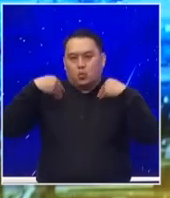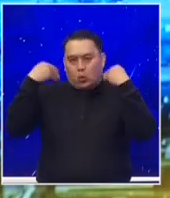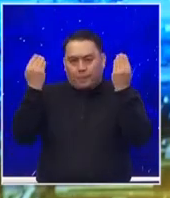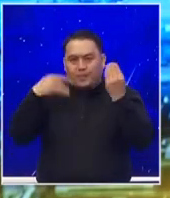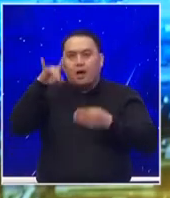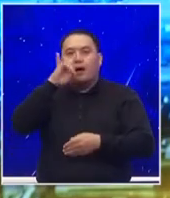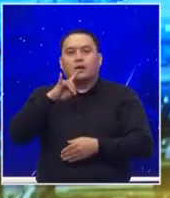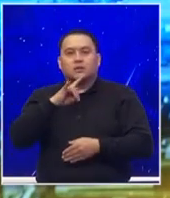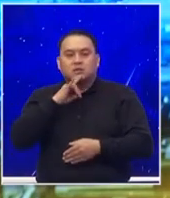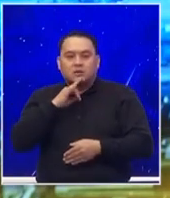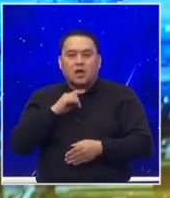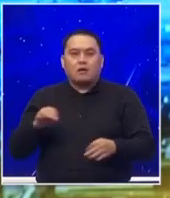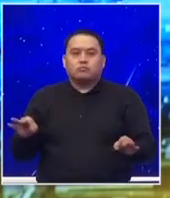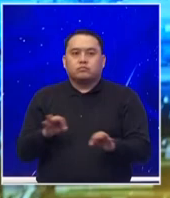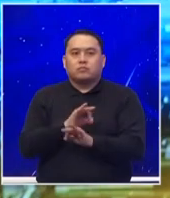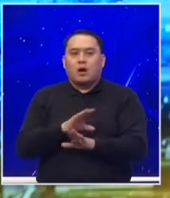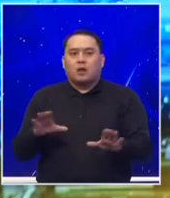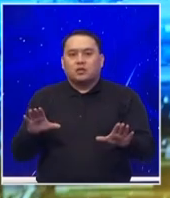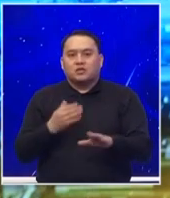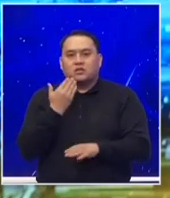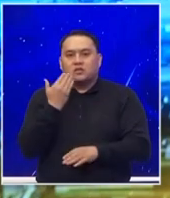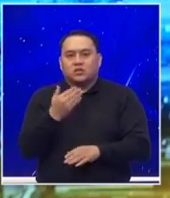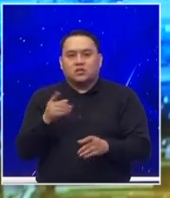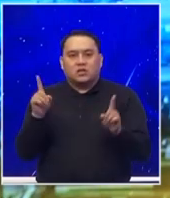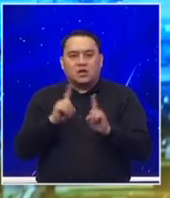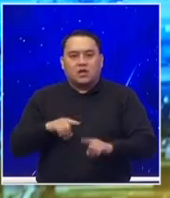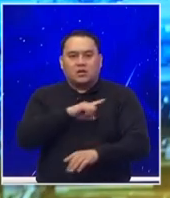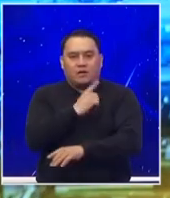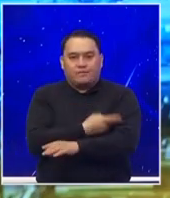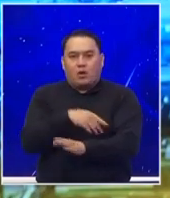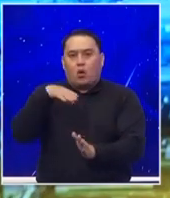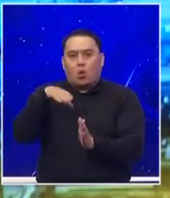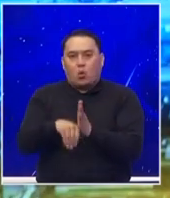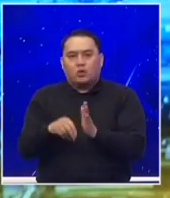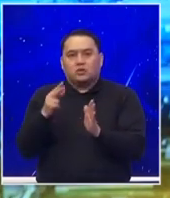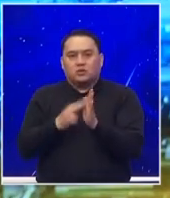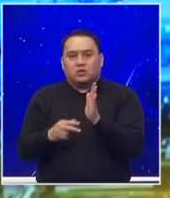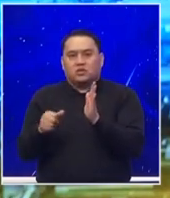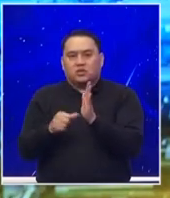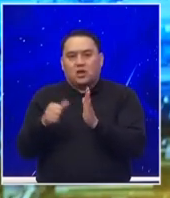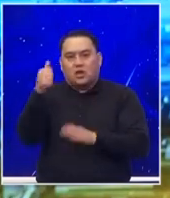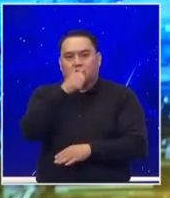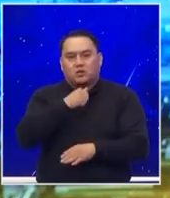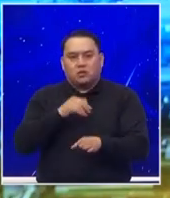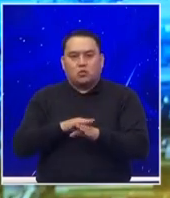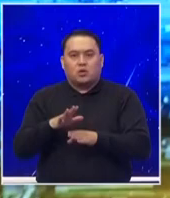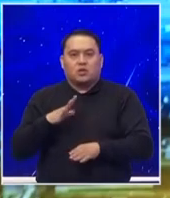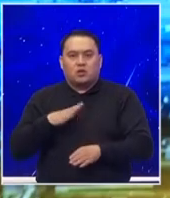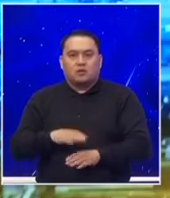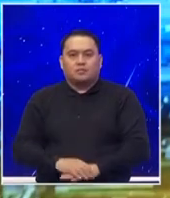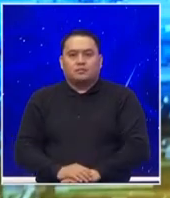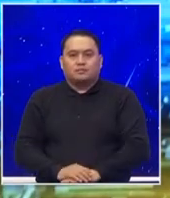Қазақ поэзиясының көк жиегін кеңейтіп, мәртебесін көтеруге айрықша еңбек сіңірген тұлға. Қазір тірі болса 86 жасқа толар